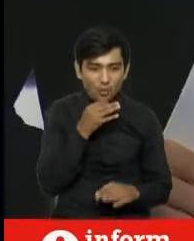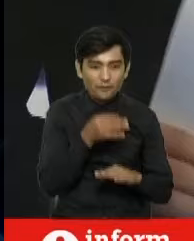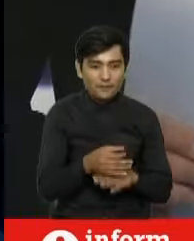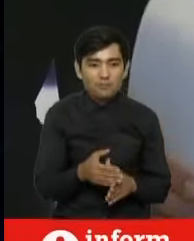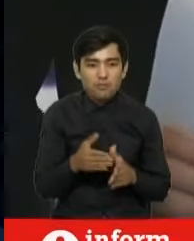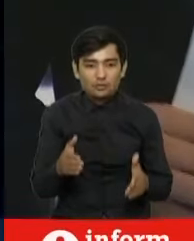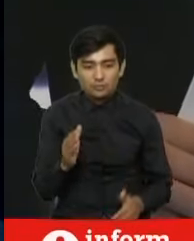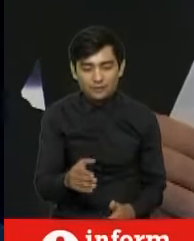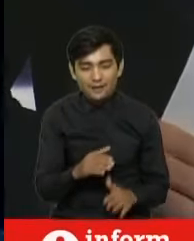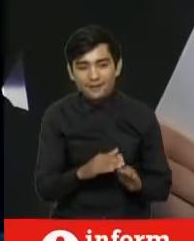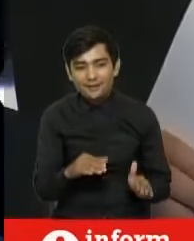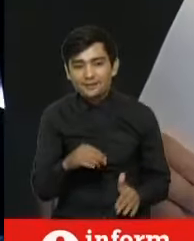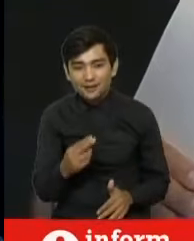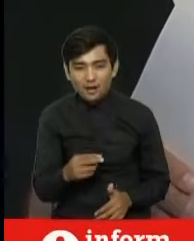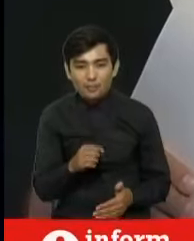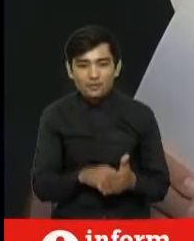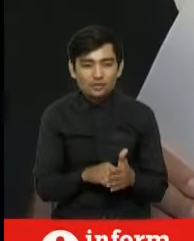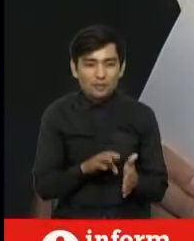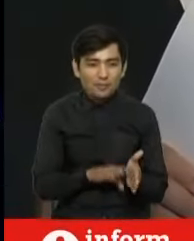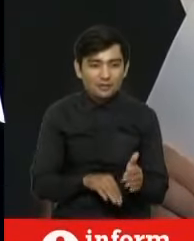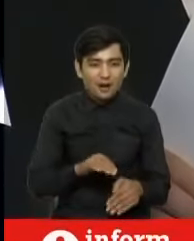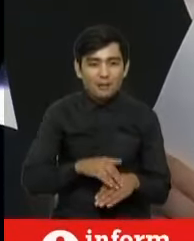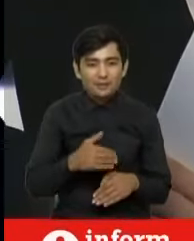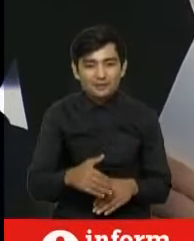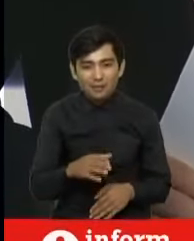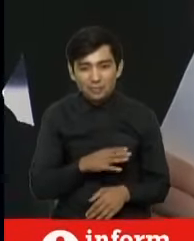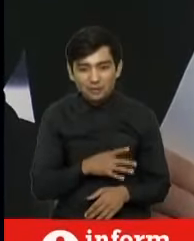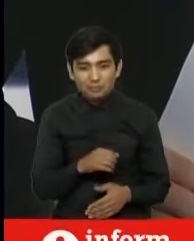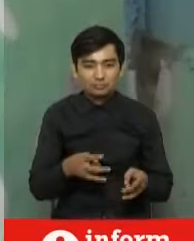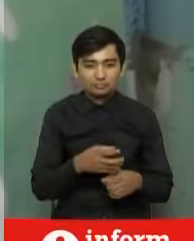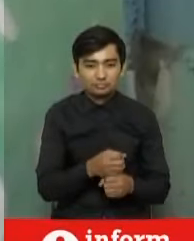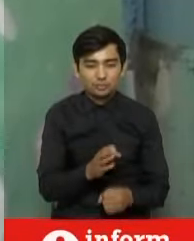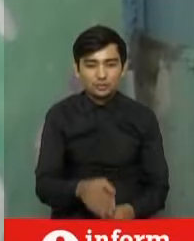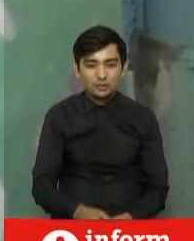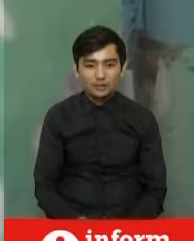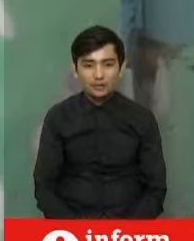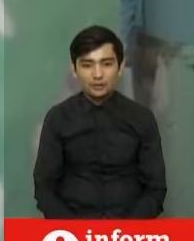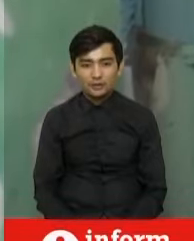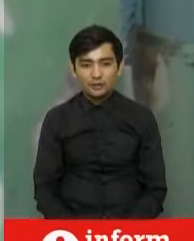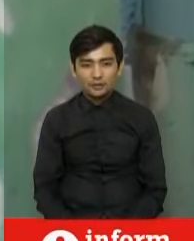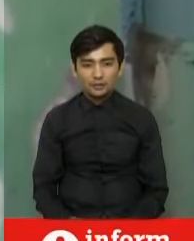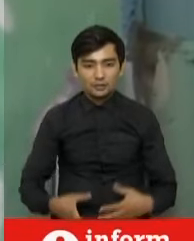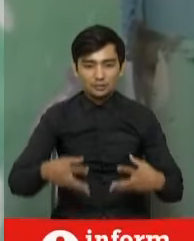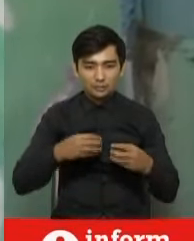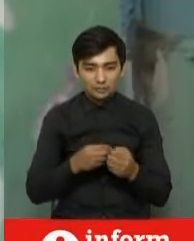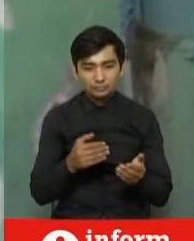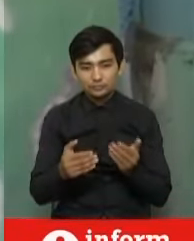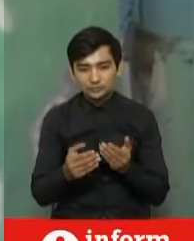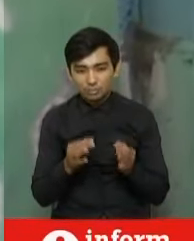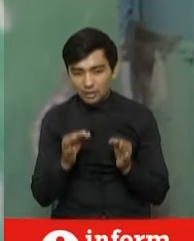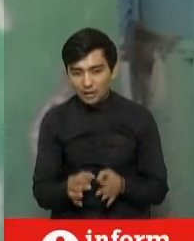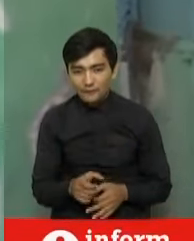және балабақшадан себепсіз қалу жағдайлары да азаяды дейді. Қоршаған ортамен танысу, жол